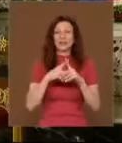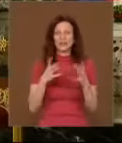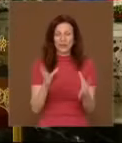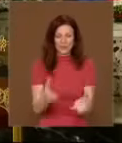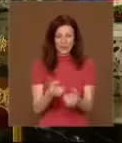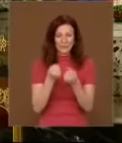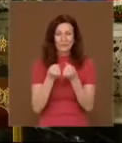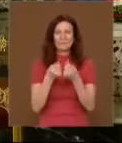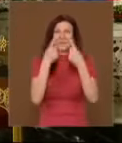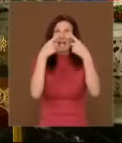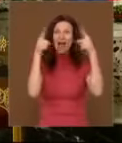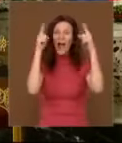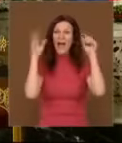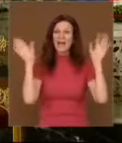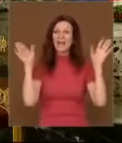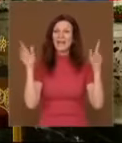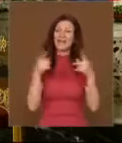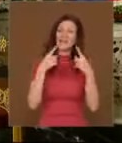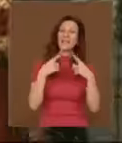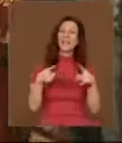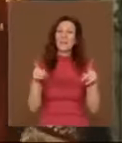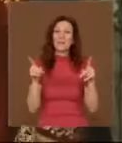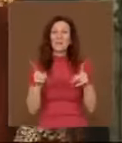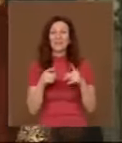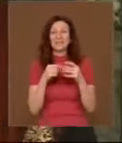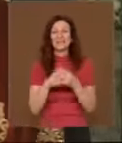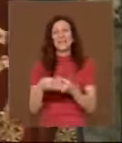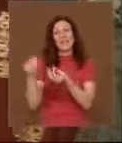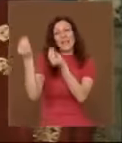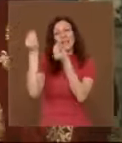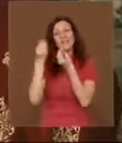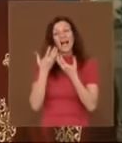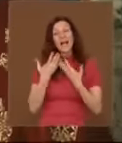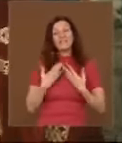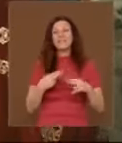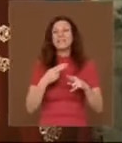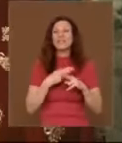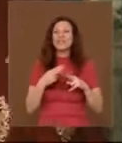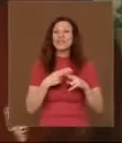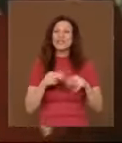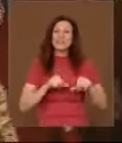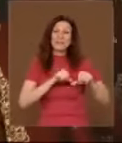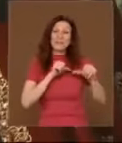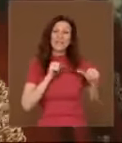на небесех и нас на земли сподоби, чистим сърцем Тебе славити».